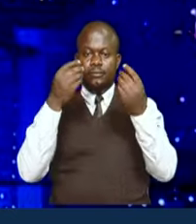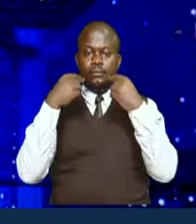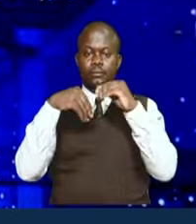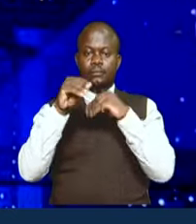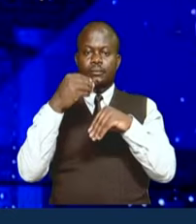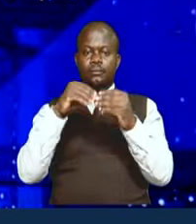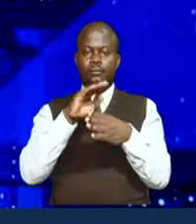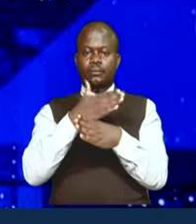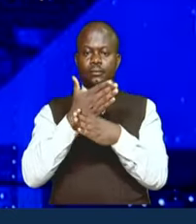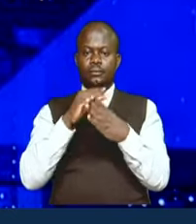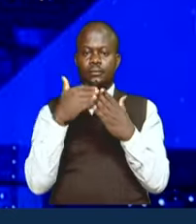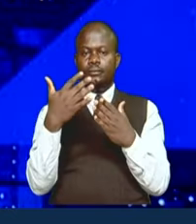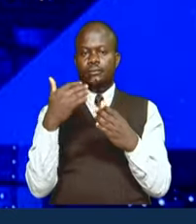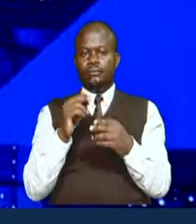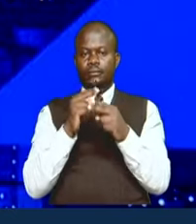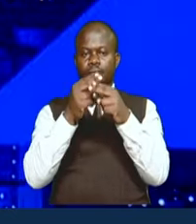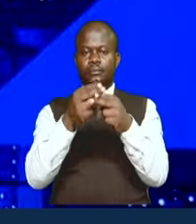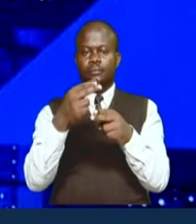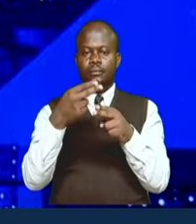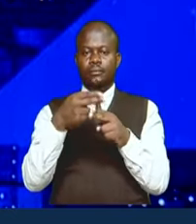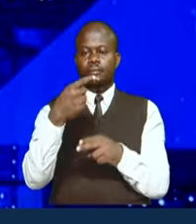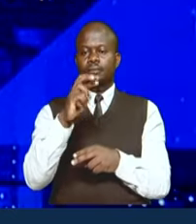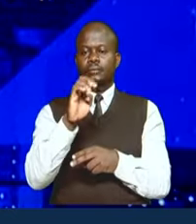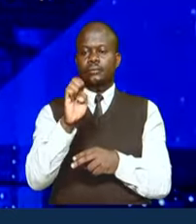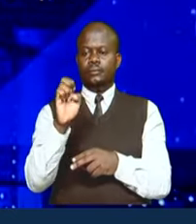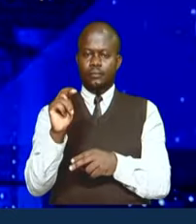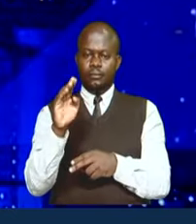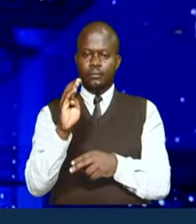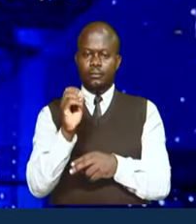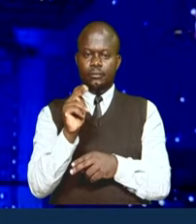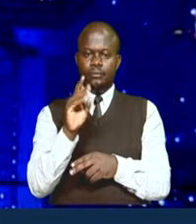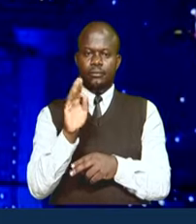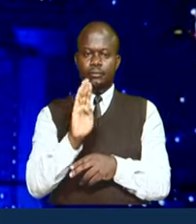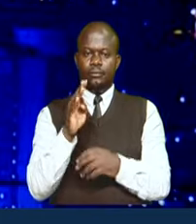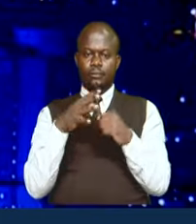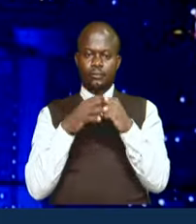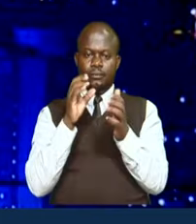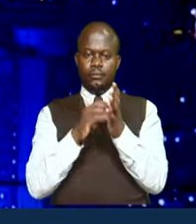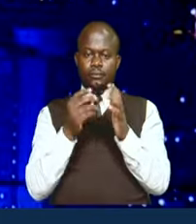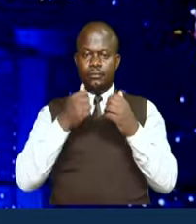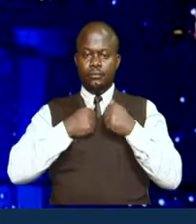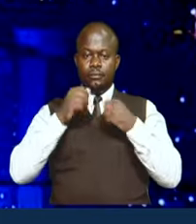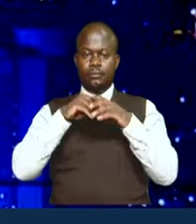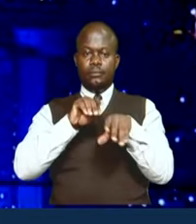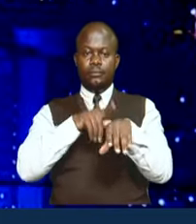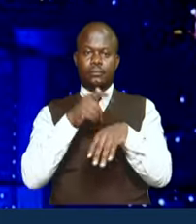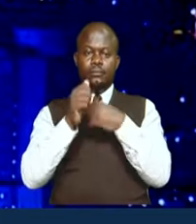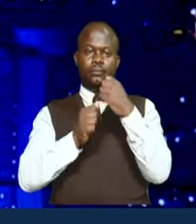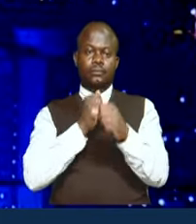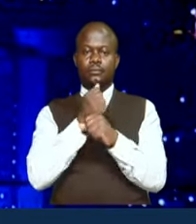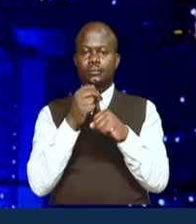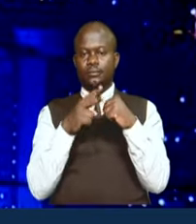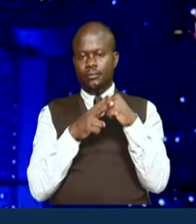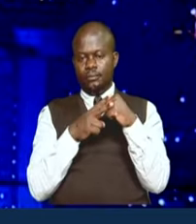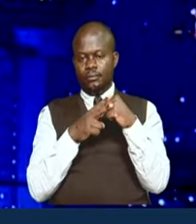n'imigabane impapuro meshwa mwenda zizwi nka Green Bonds za miliyari 9 n'igice z'amafaranga y'u Rwanda mu gihe cy'imyaka 7